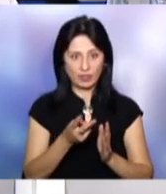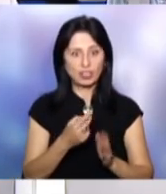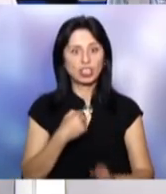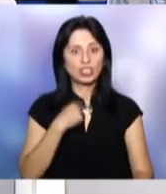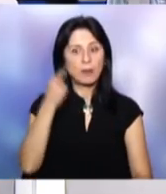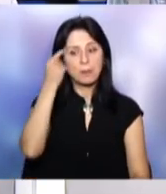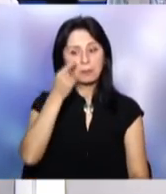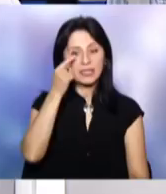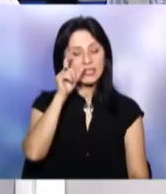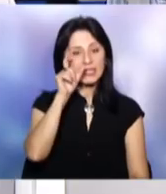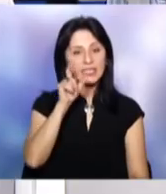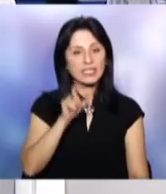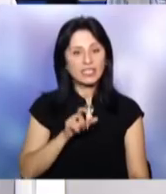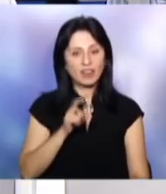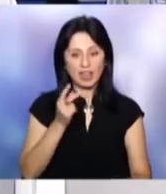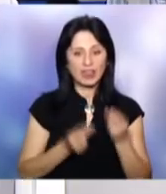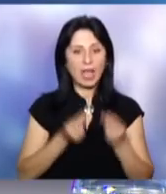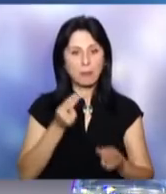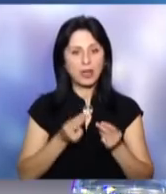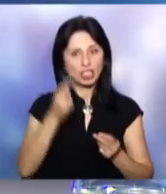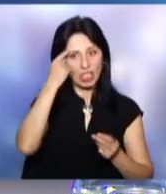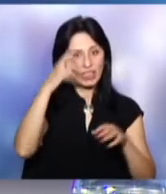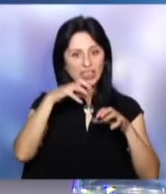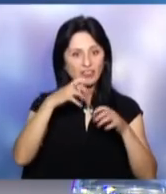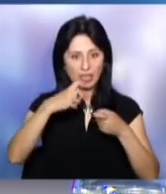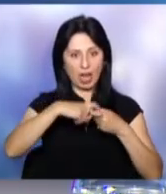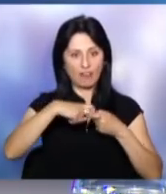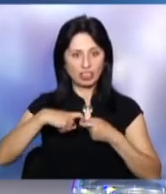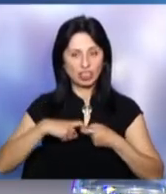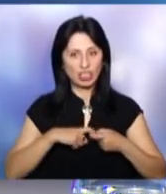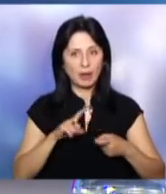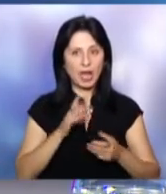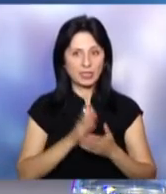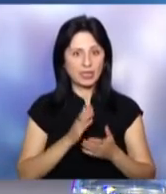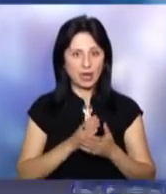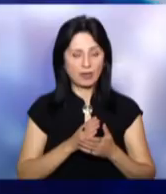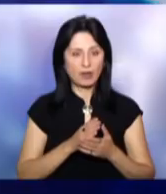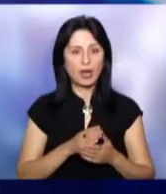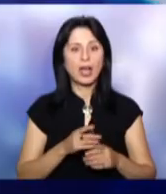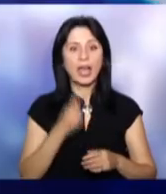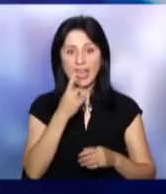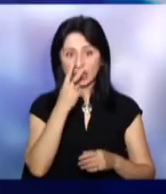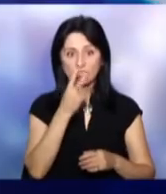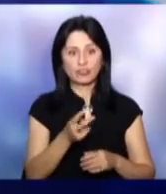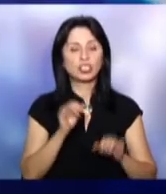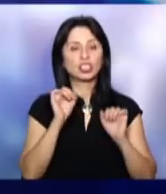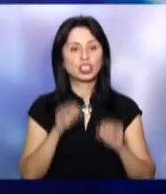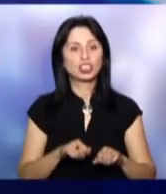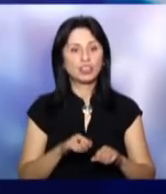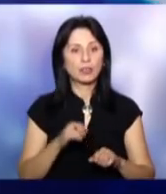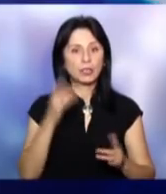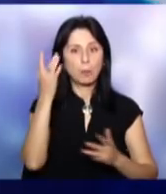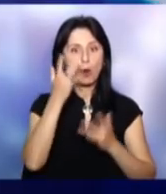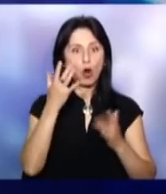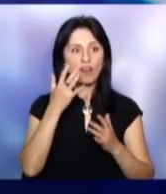ჩვენს ფსიქიკას ახასიათებს თამაშები და ჩვენს ტვინს აქვს კავშირები გაბმული რაღაცეებთან. ასე რომ ერთი შეხედვით შეიძლება